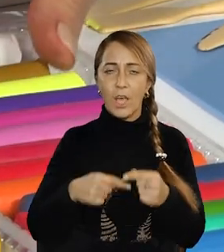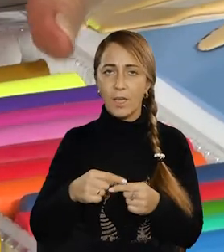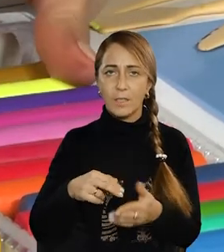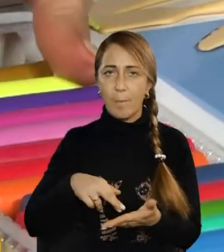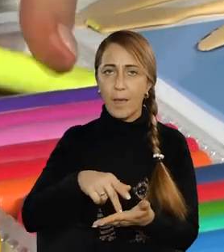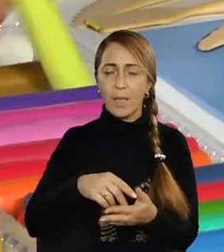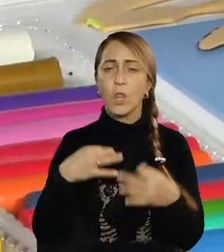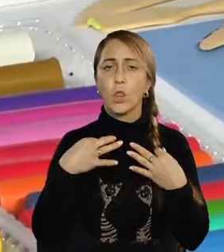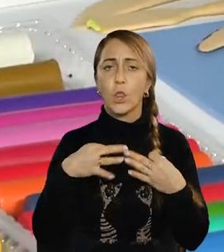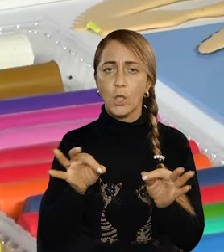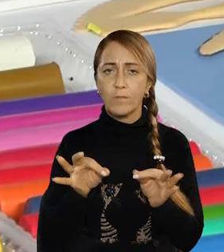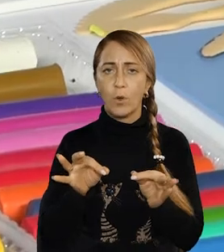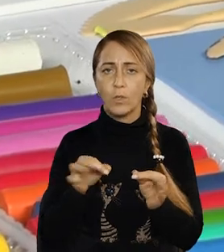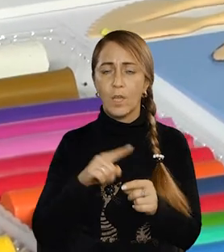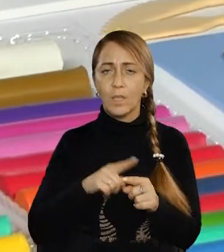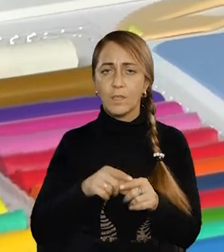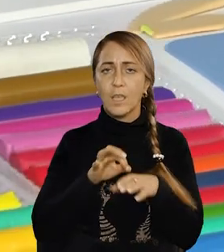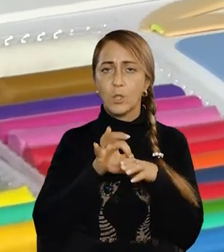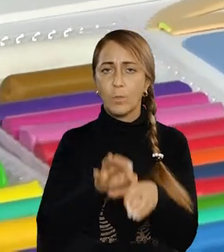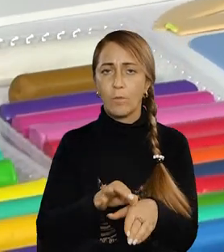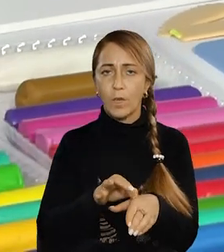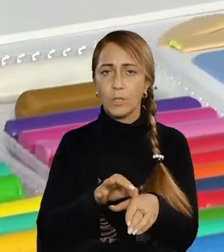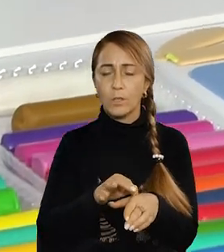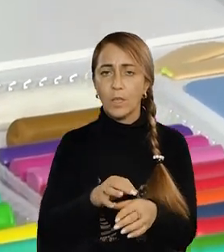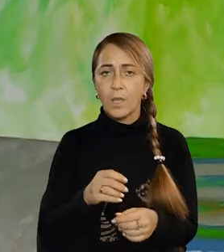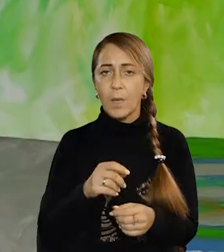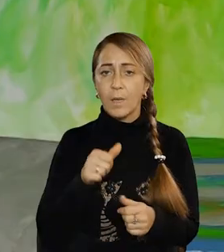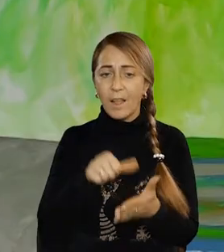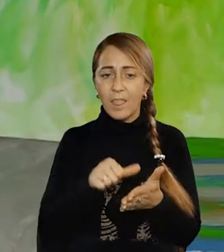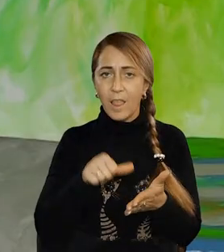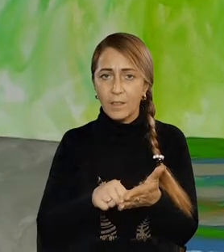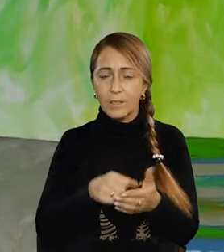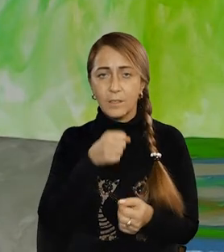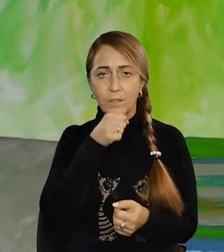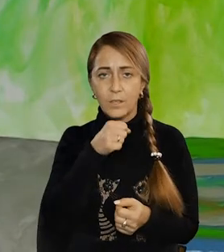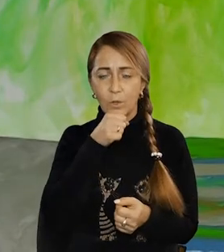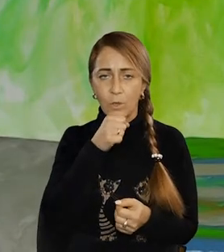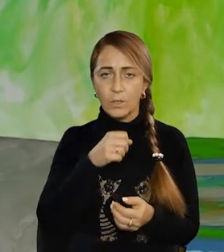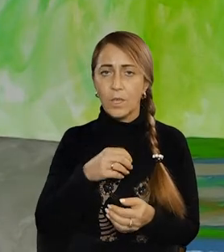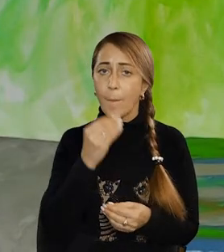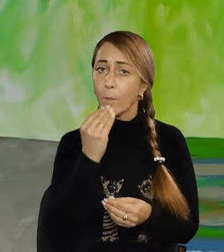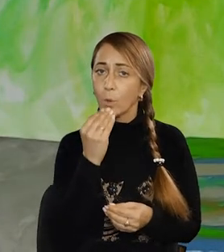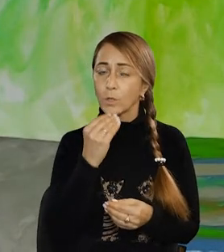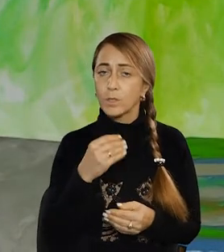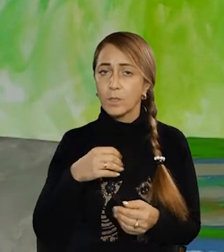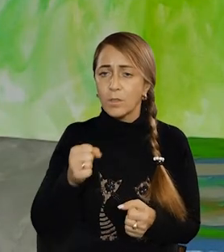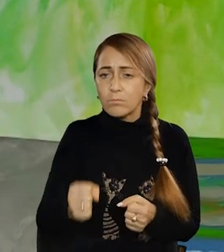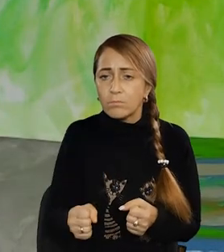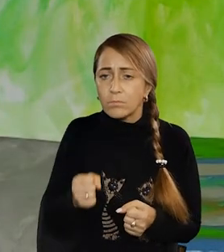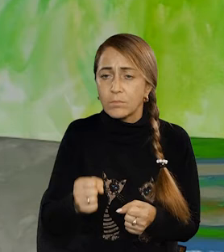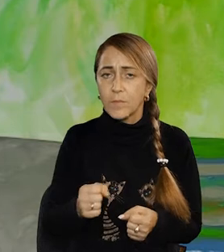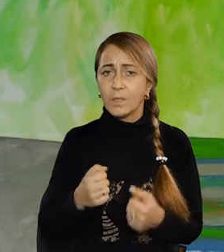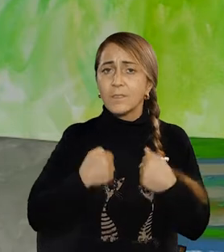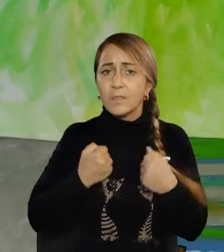перехід дозволено. Це супроводжувалося ритмічним клацанням. Дідусь Коржик, спираючись на свою палицю,